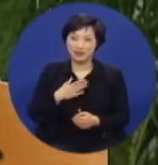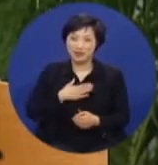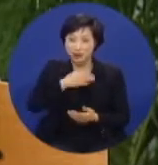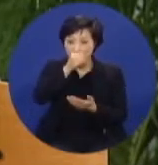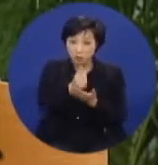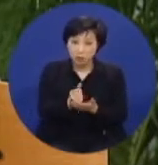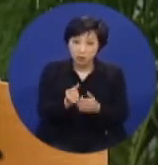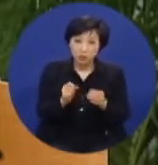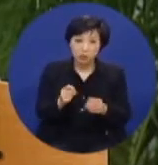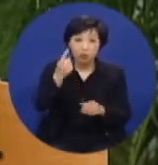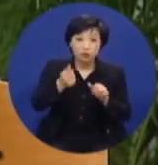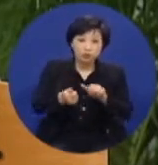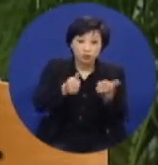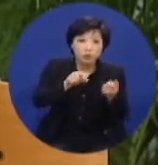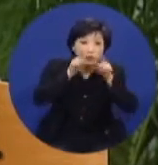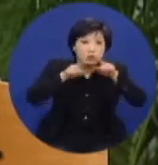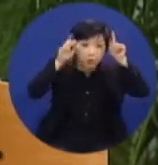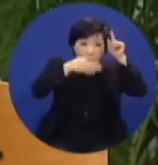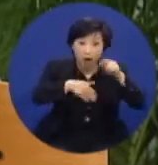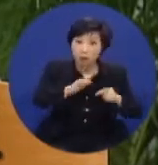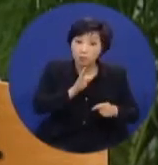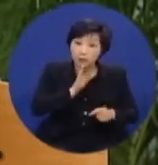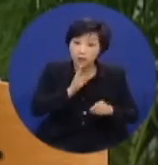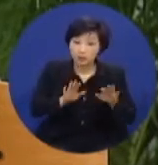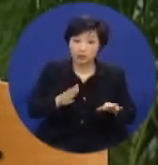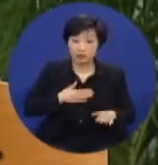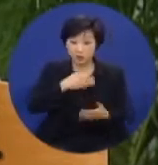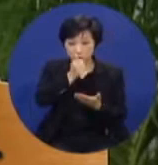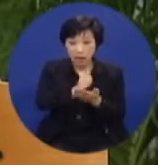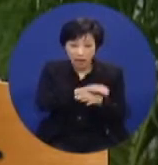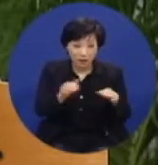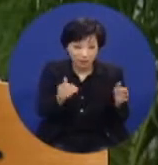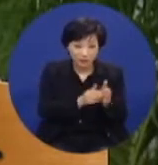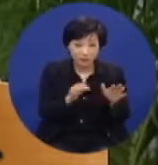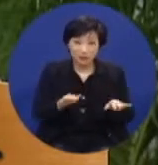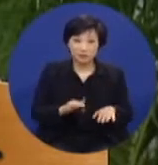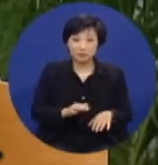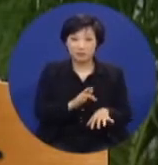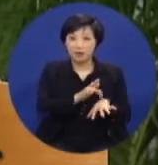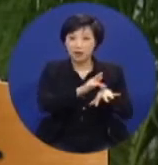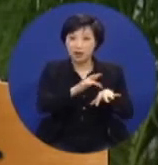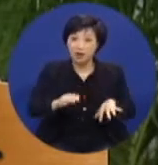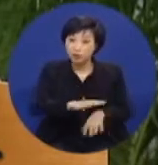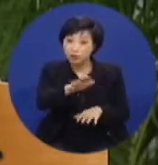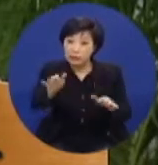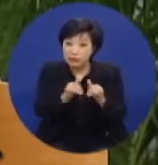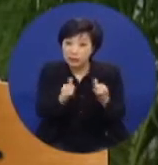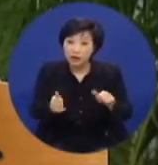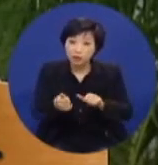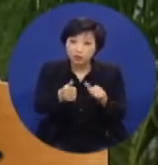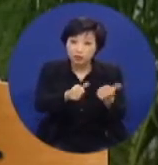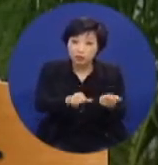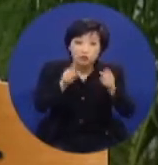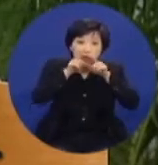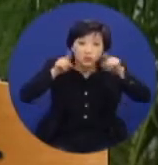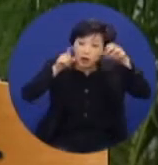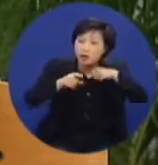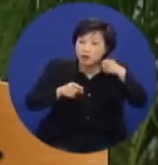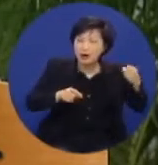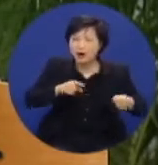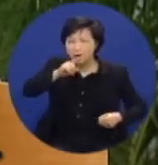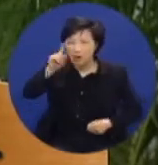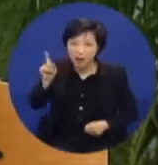치우가 하니까 최 만 해결되면 마귀가 인간을 튀기고 지욱 꾼 l